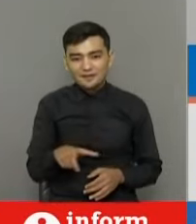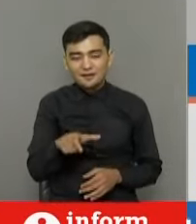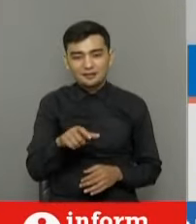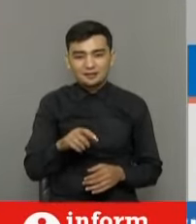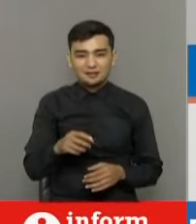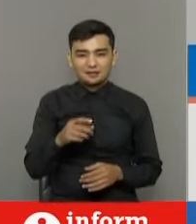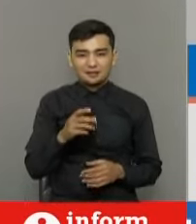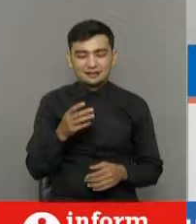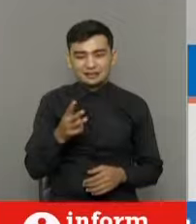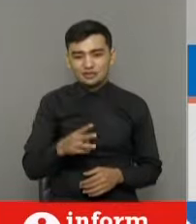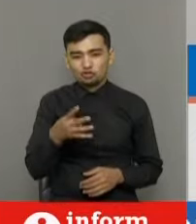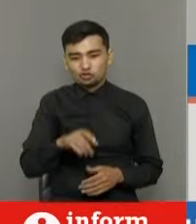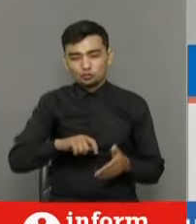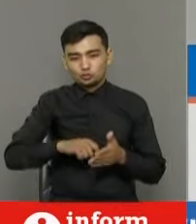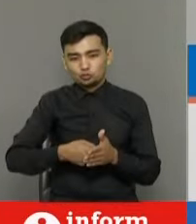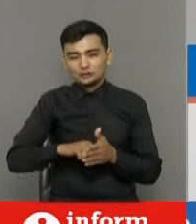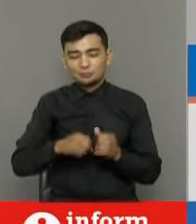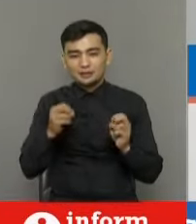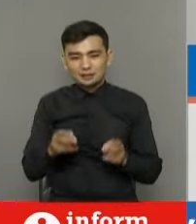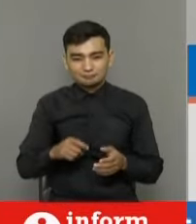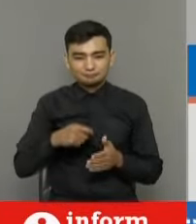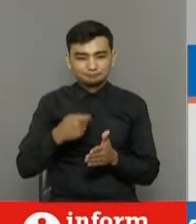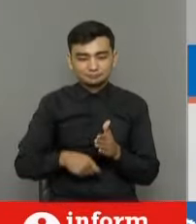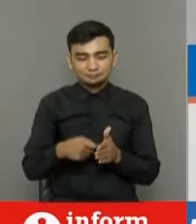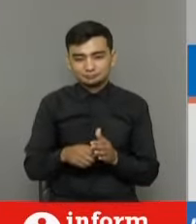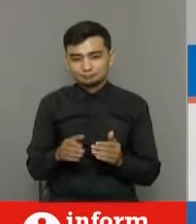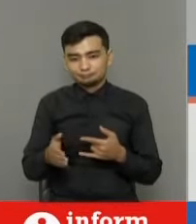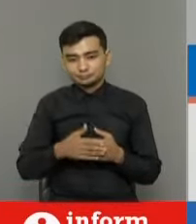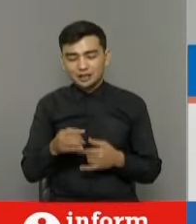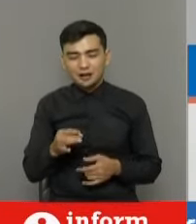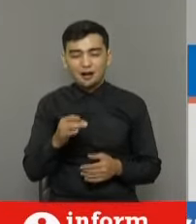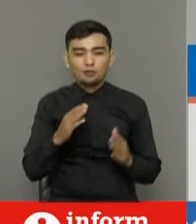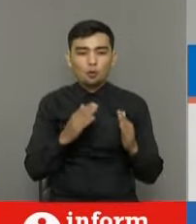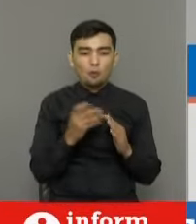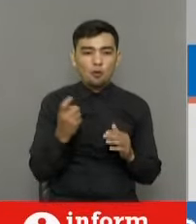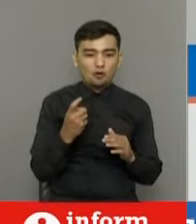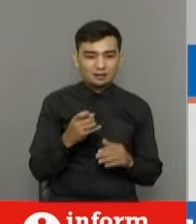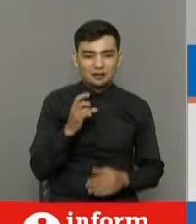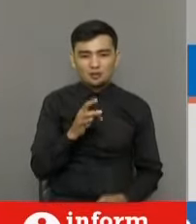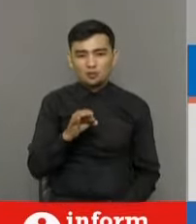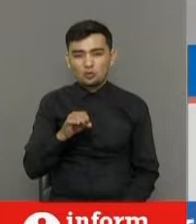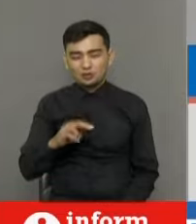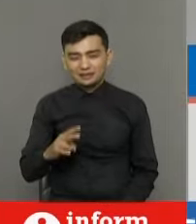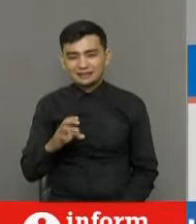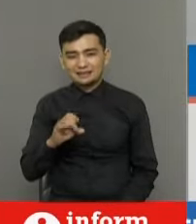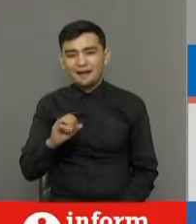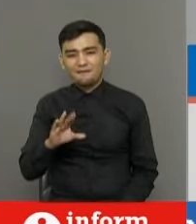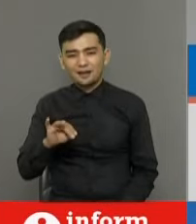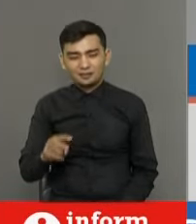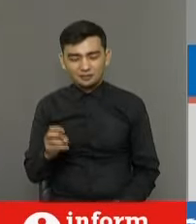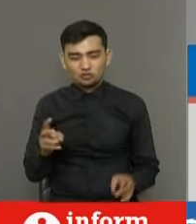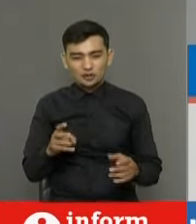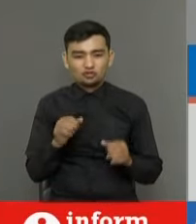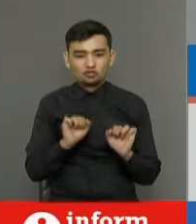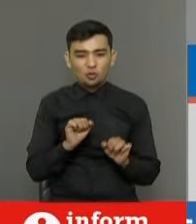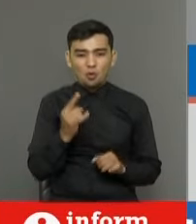с 3-4 оборотами ключа. А жителям частных домов советуют так называемые роль-ставни. Предполагается, что они